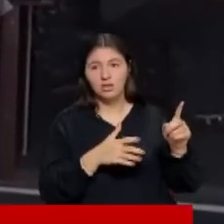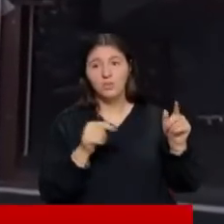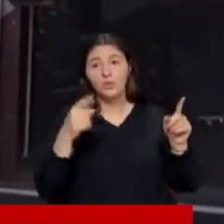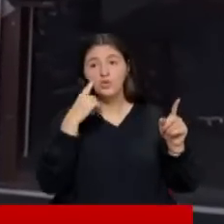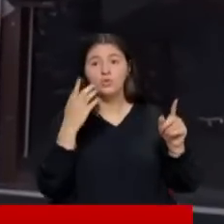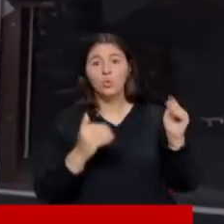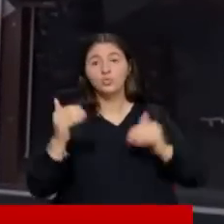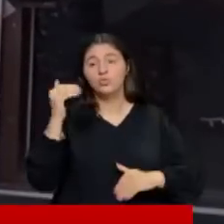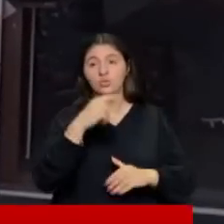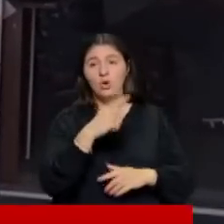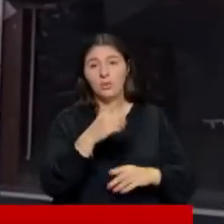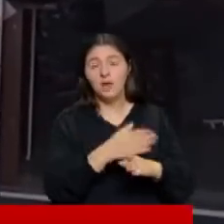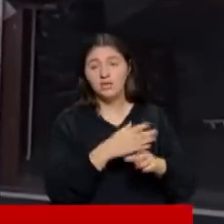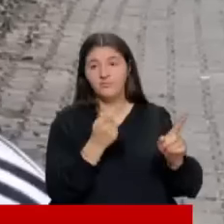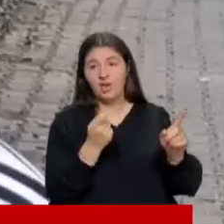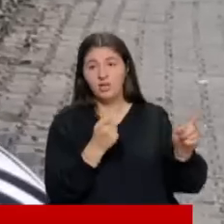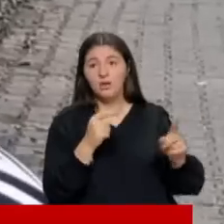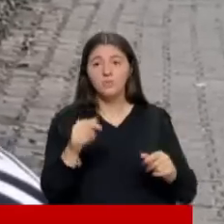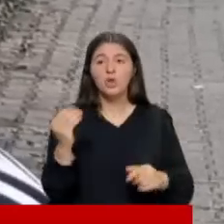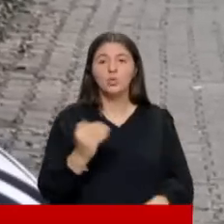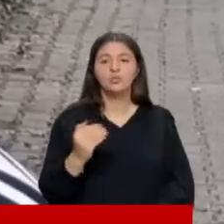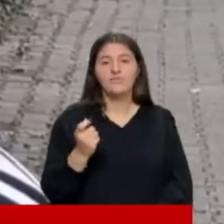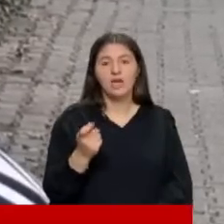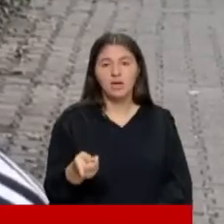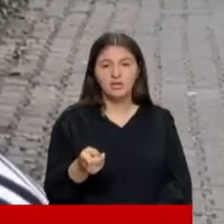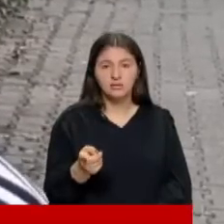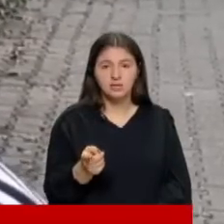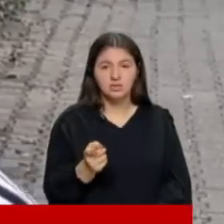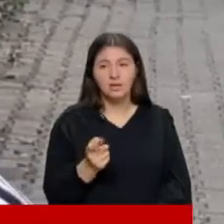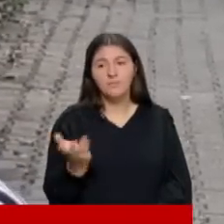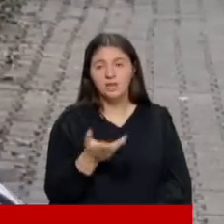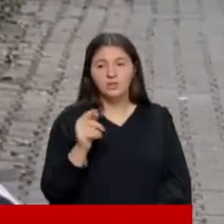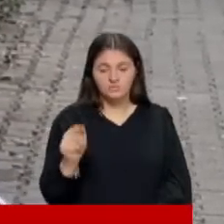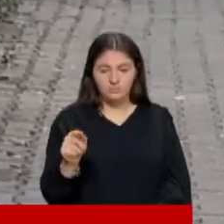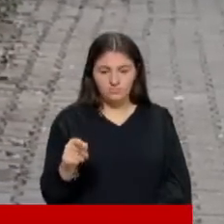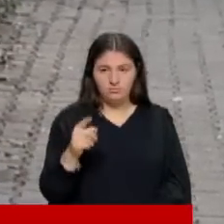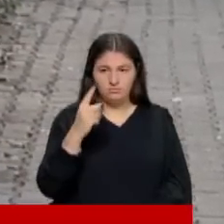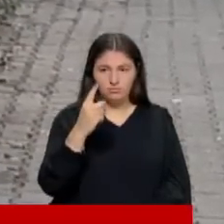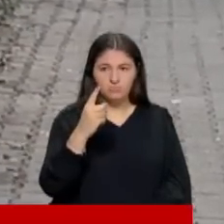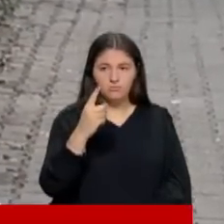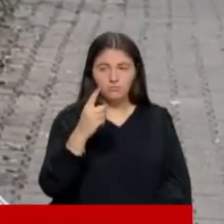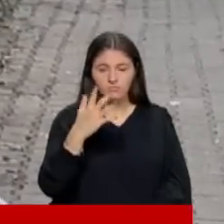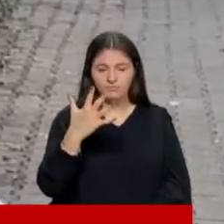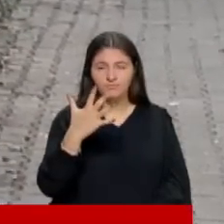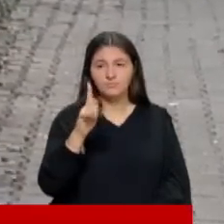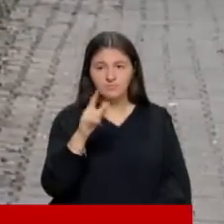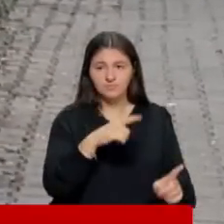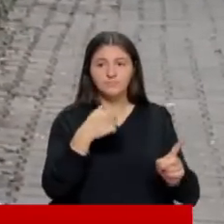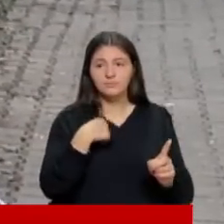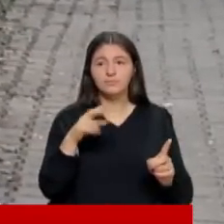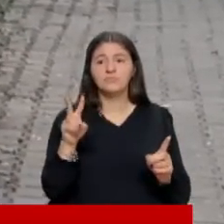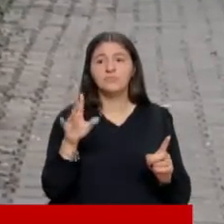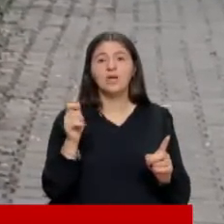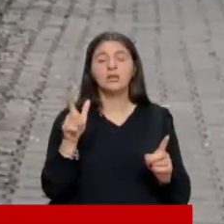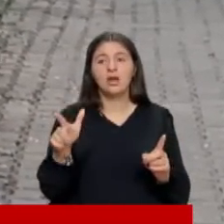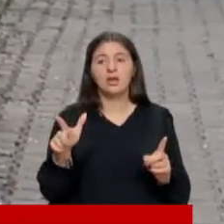çok yüksek oranları uygun fiyatlar mesela burada bu 5 larıysa Bir de